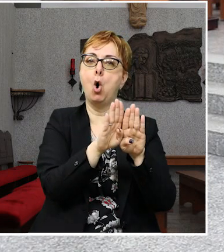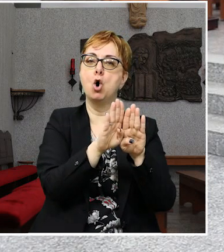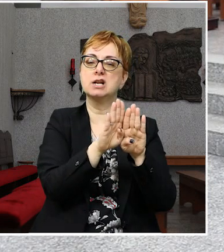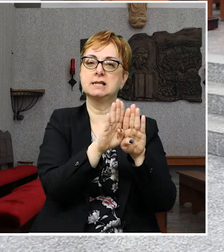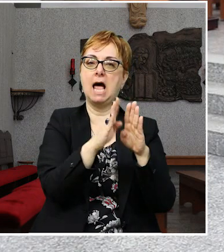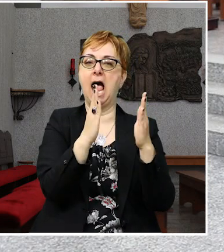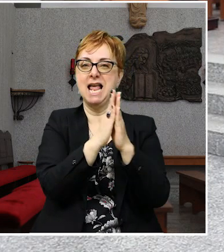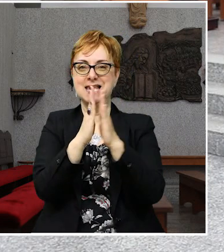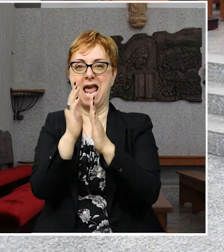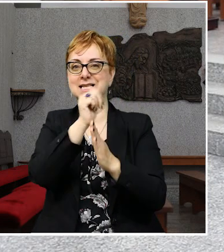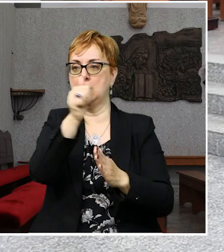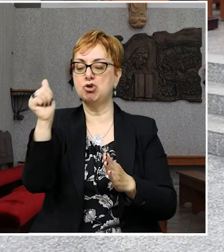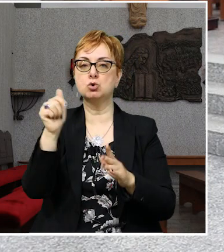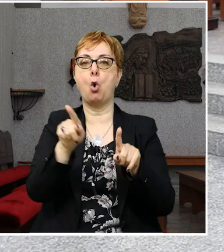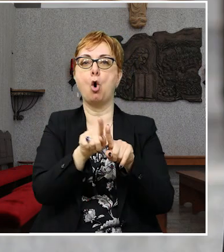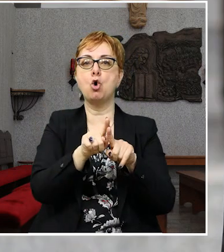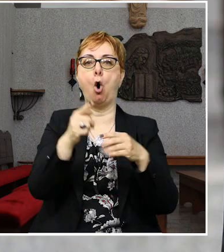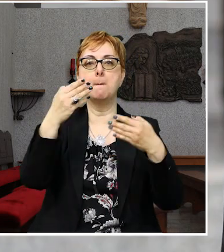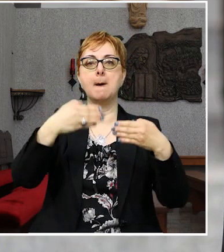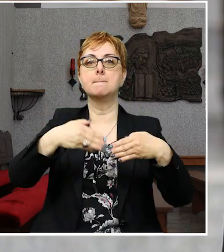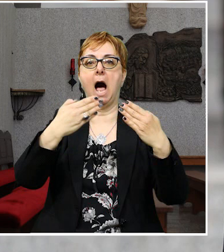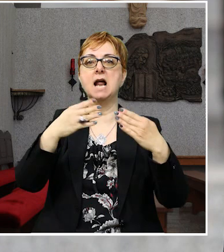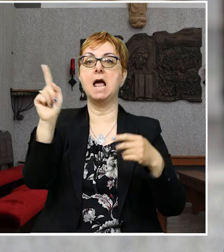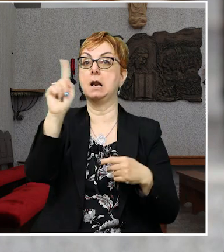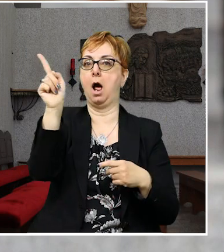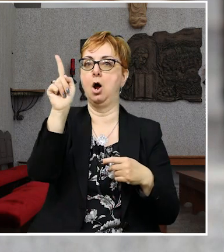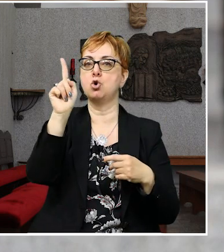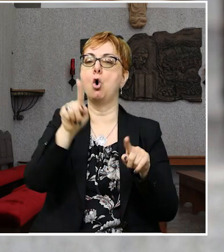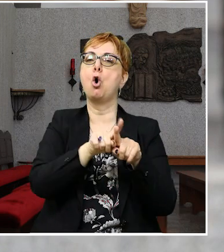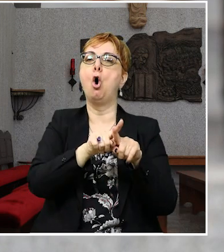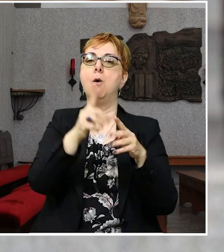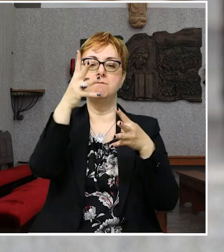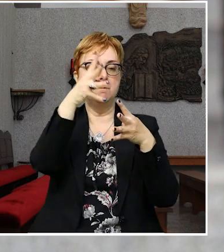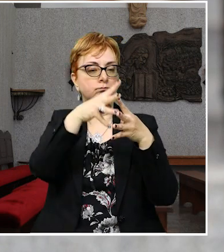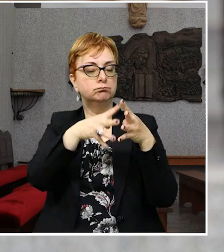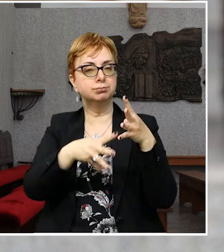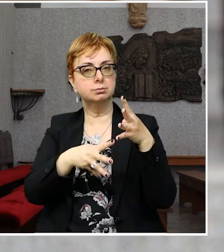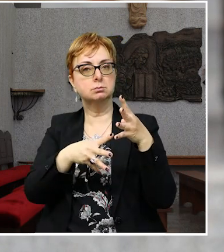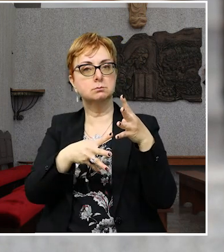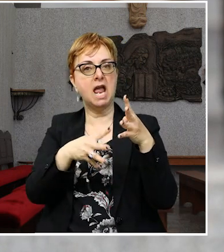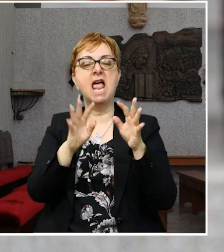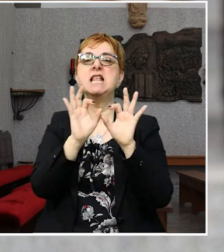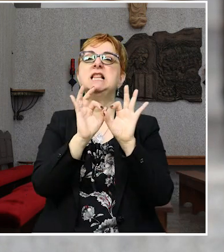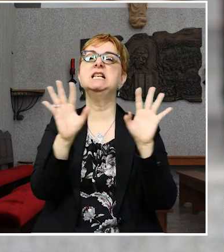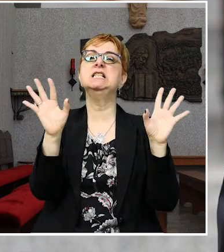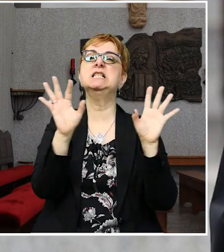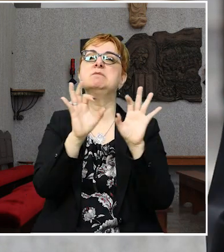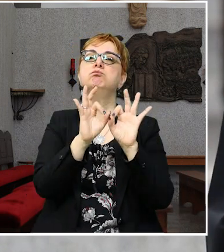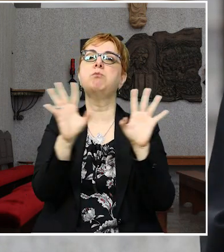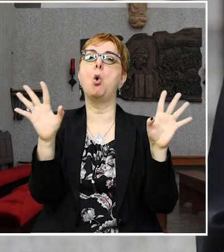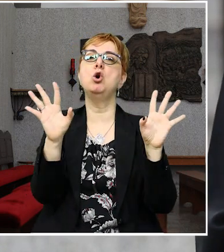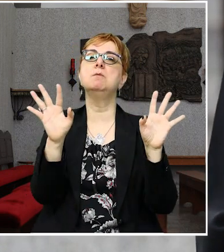chiesa non è una barriera, ma è come una membrana permeabile, disponibile